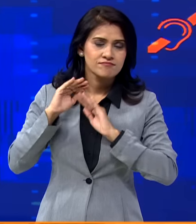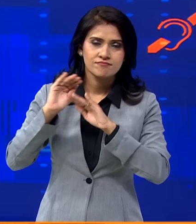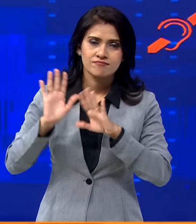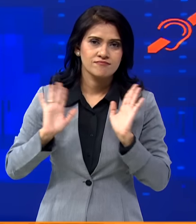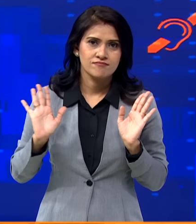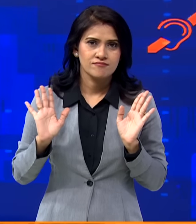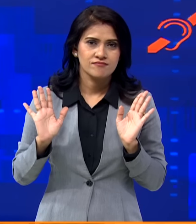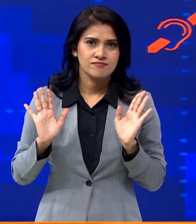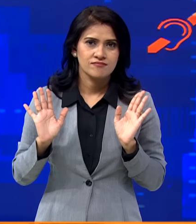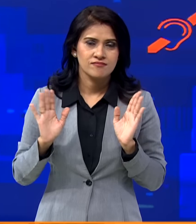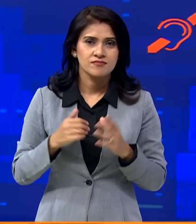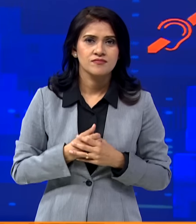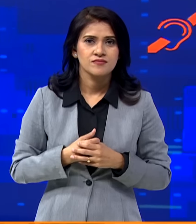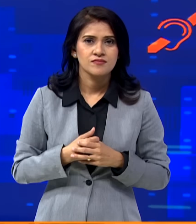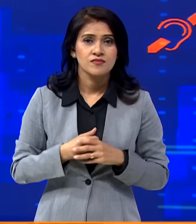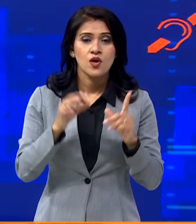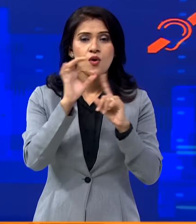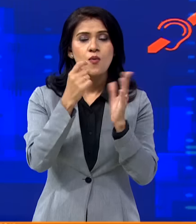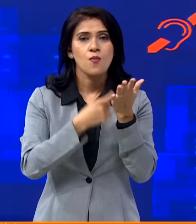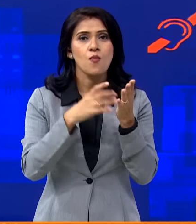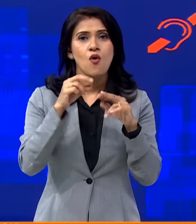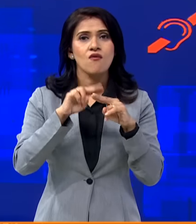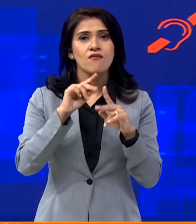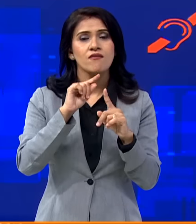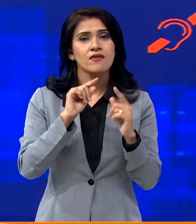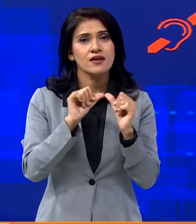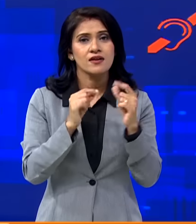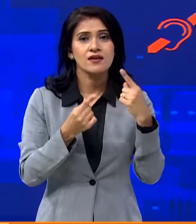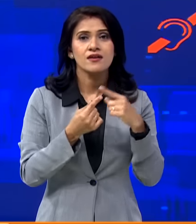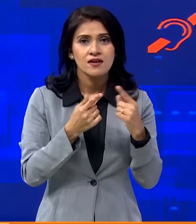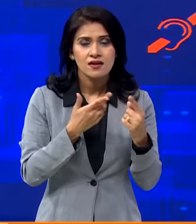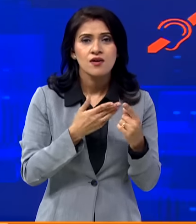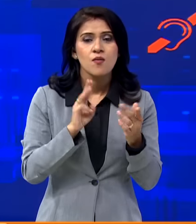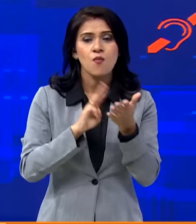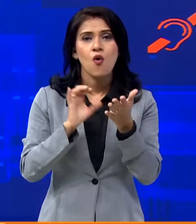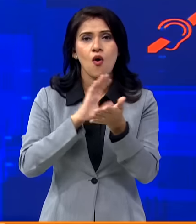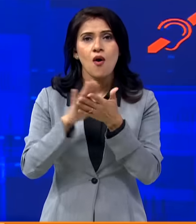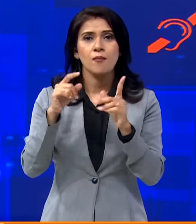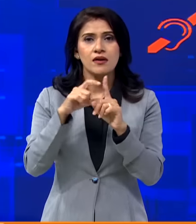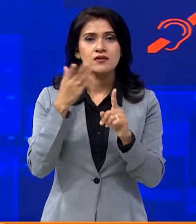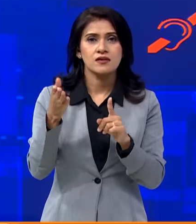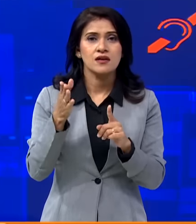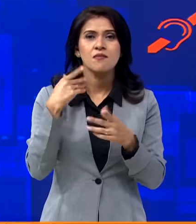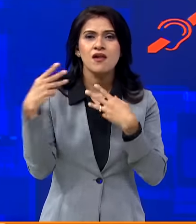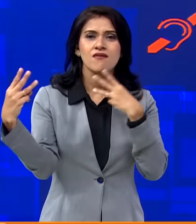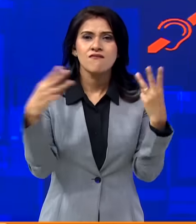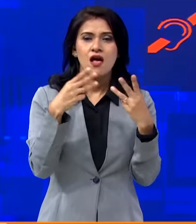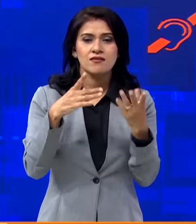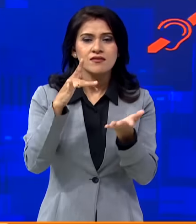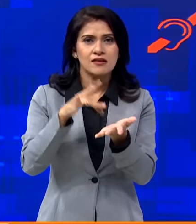मोहम्मद एक जंग में घायल हो गए और उस जगह का नाम था